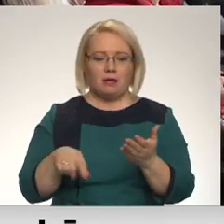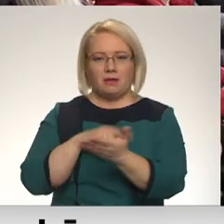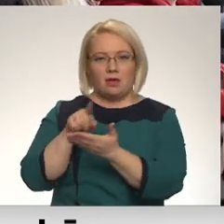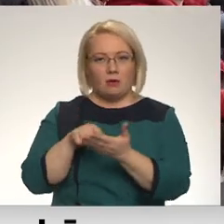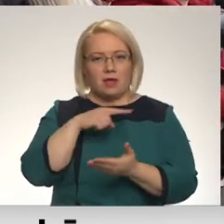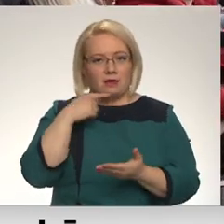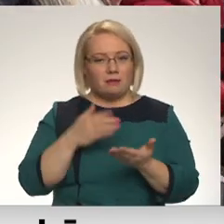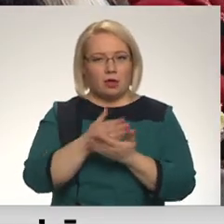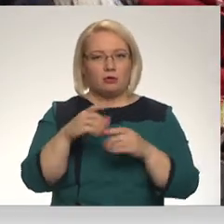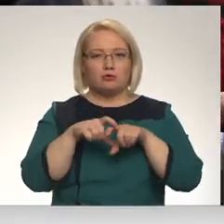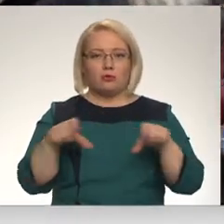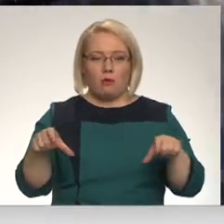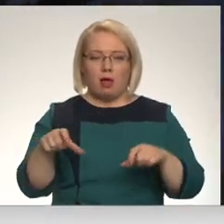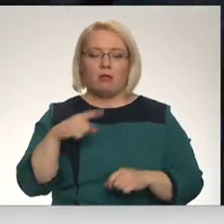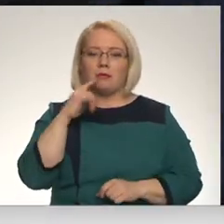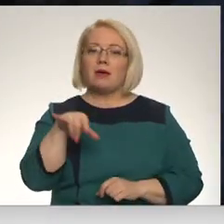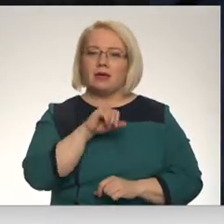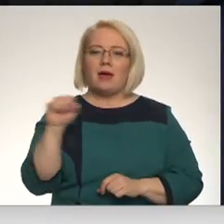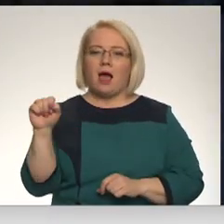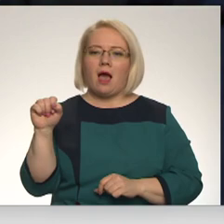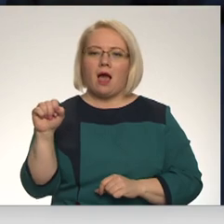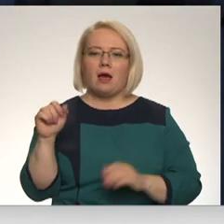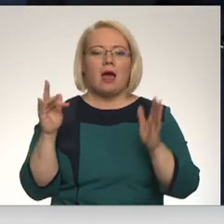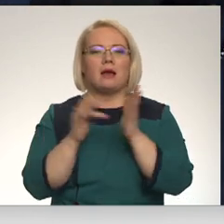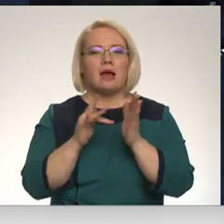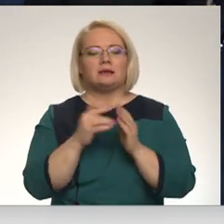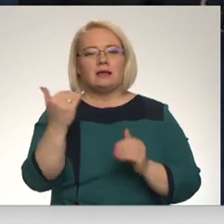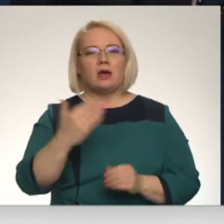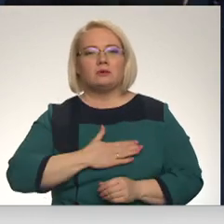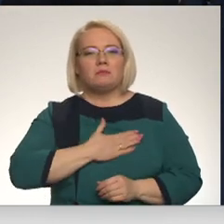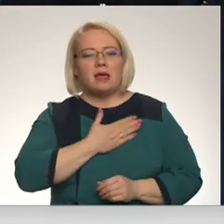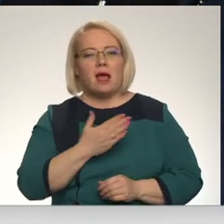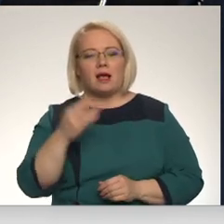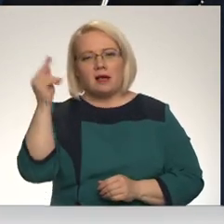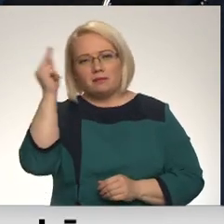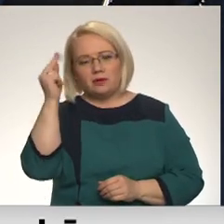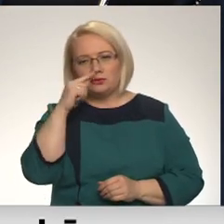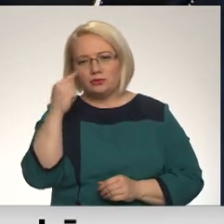skolu? Da. Jā. Kāds ir tavs mīļākais mācību priekšmets?